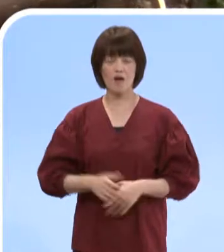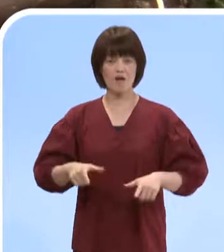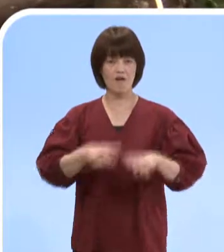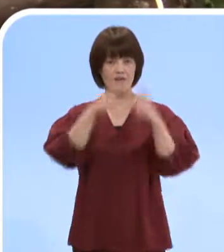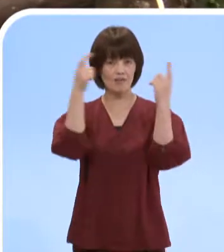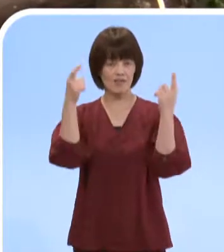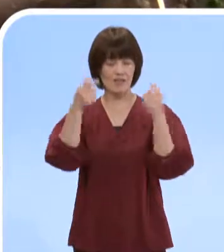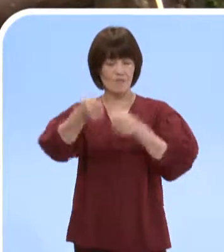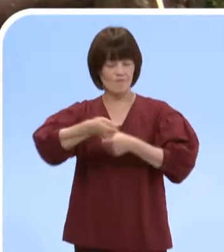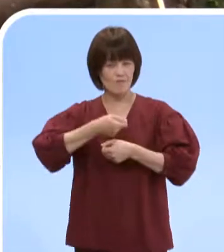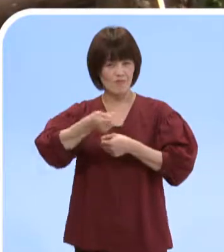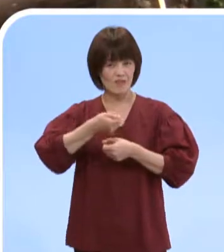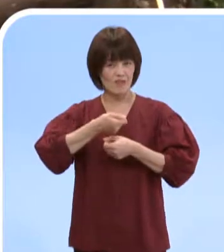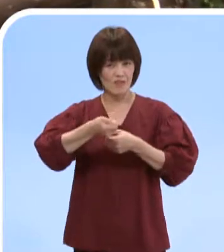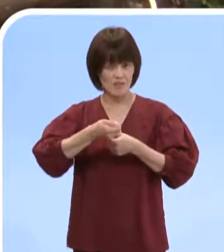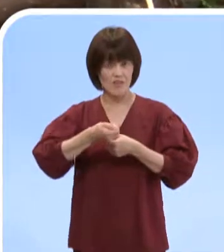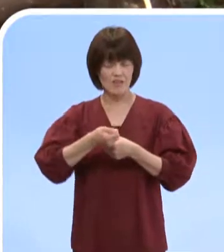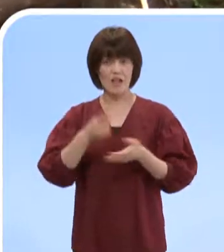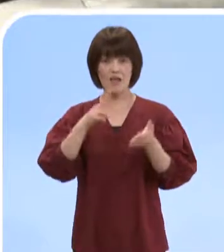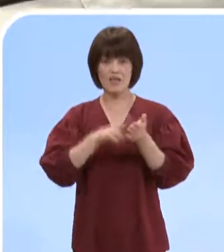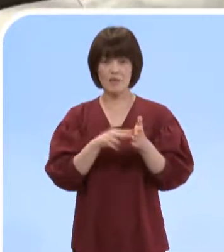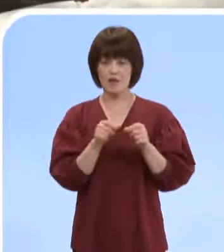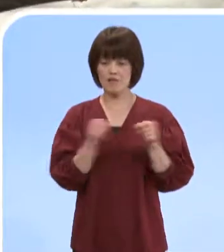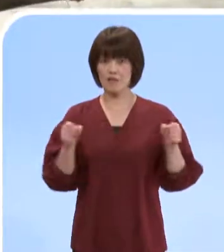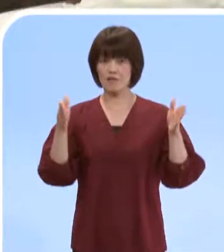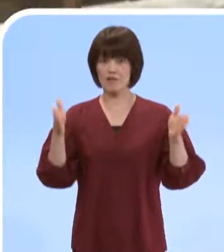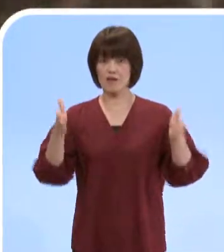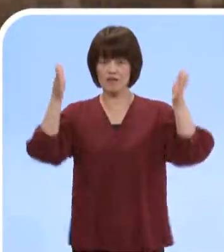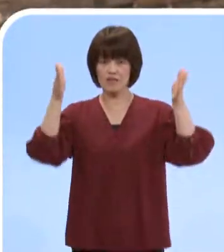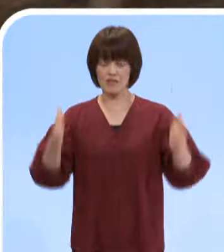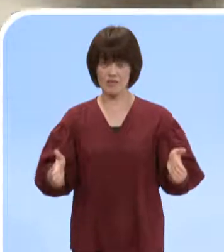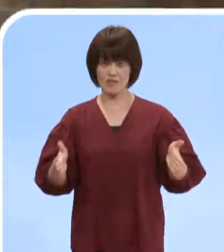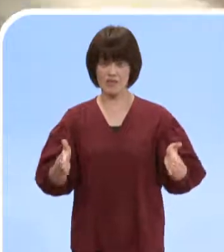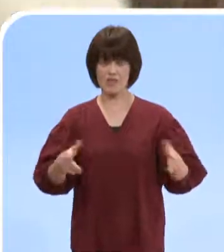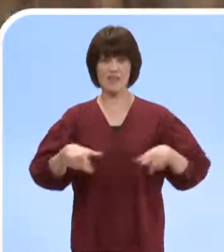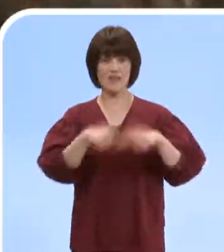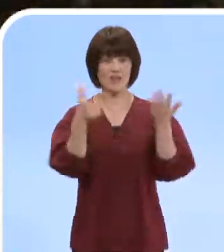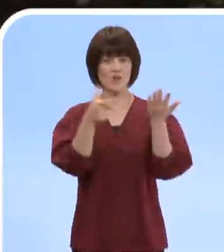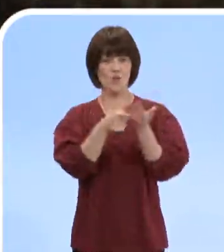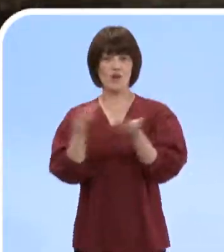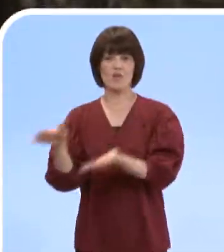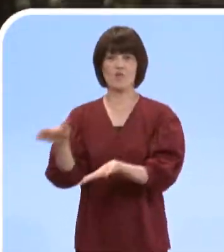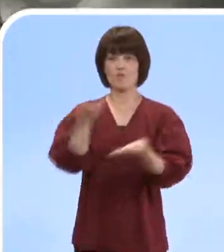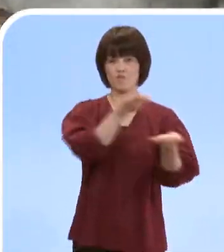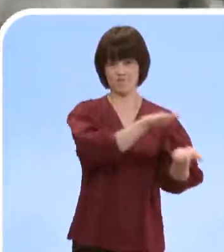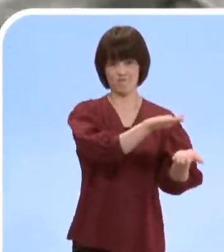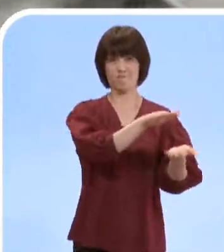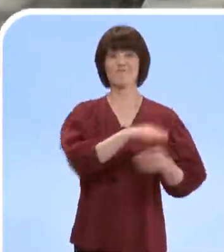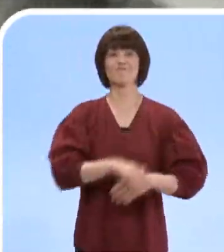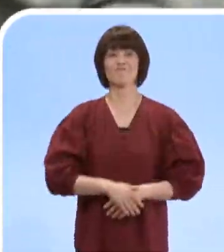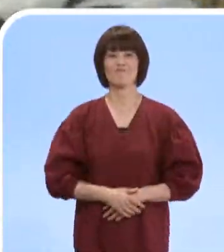です。 間伐した木は決められた長さにして先ほどの木の駅に持ち込みます。